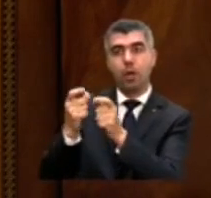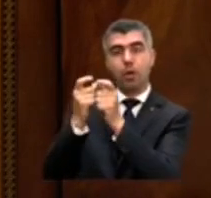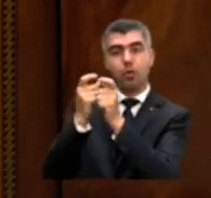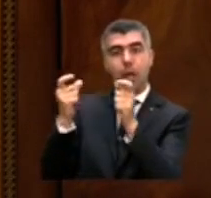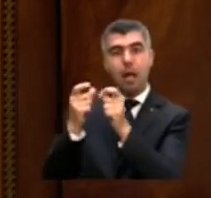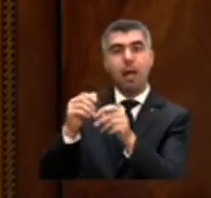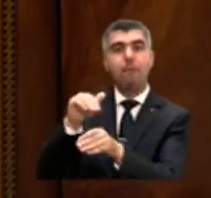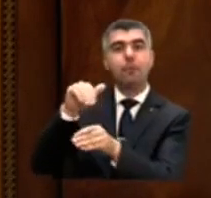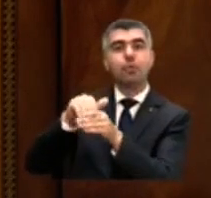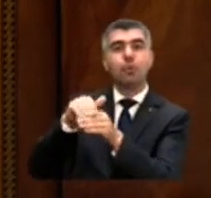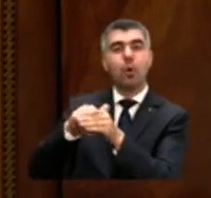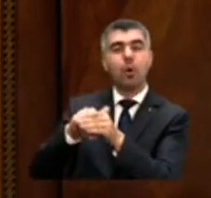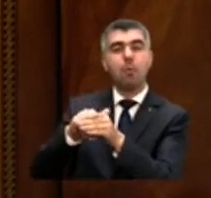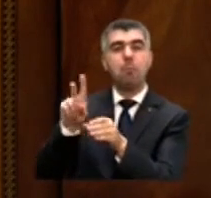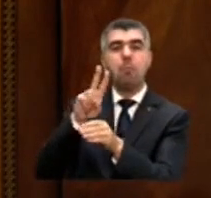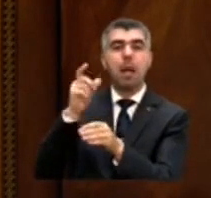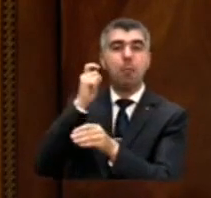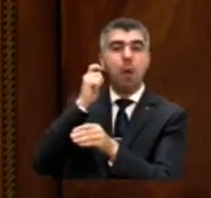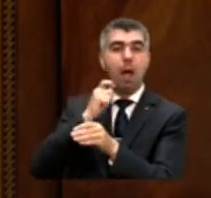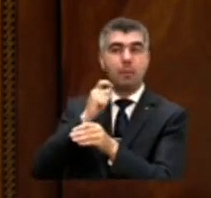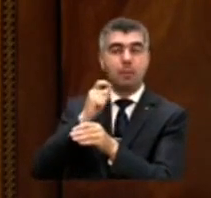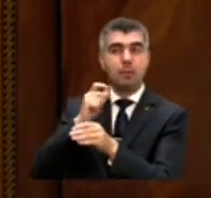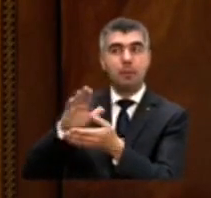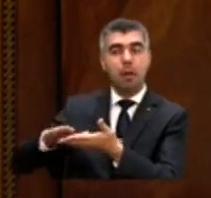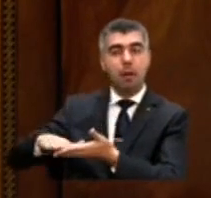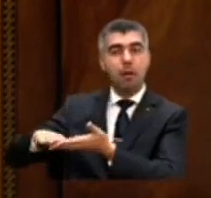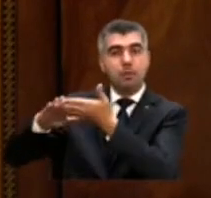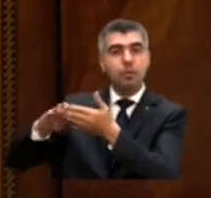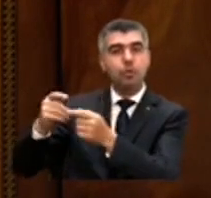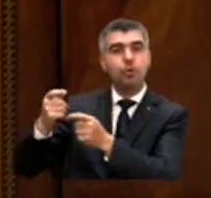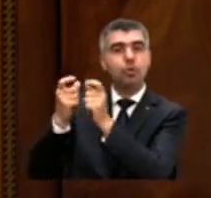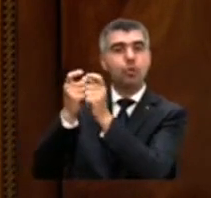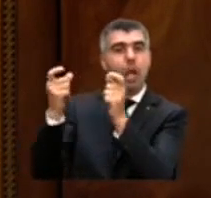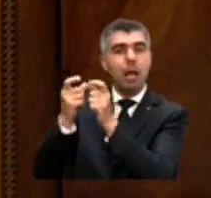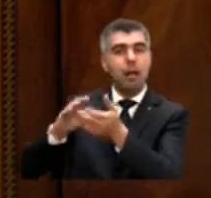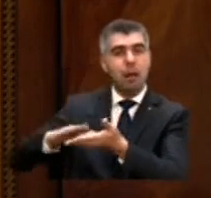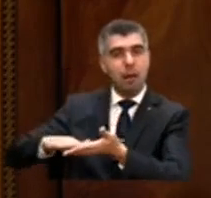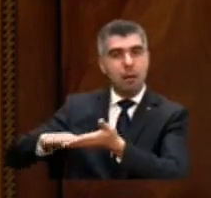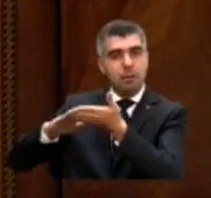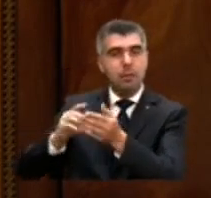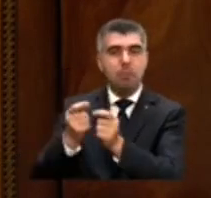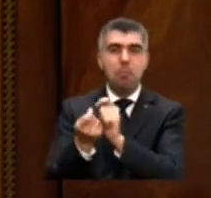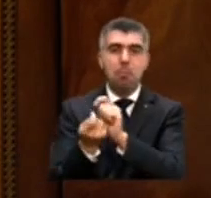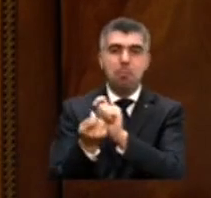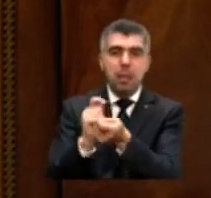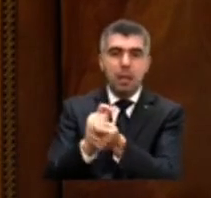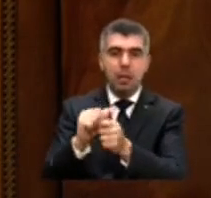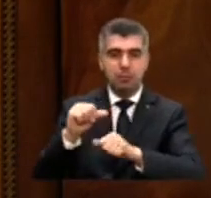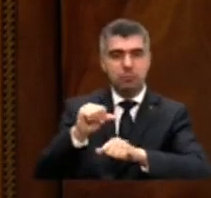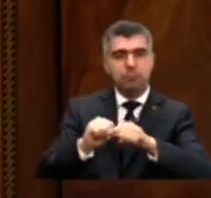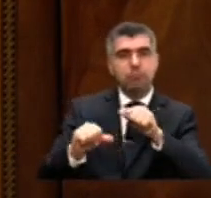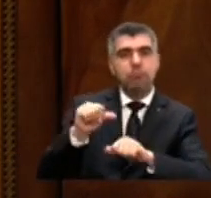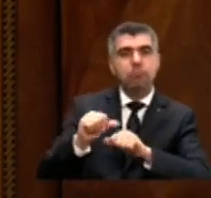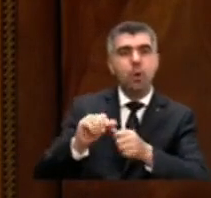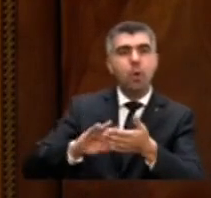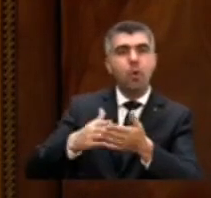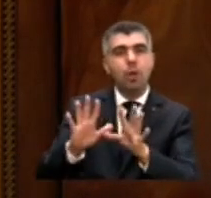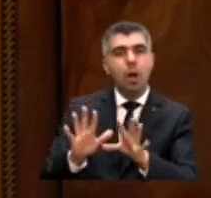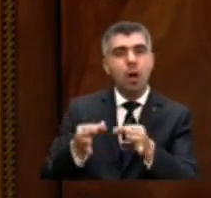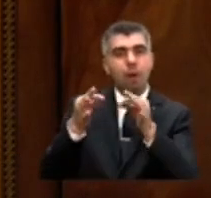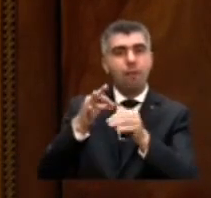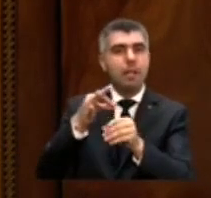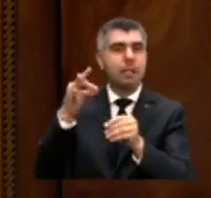صندوق محمد السادس للاستثمار، باعتباره رافعة لتنويع وتجويد وتتميل الإنتاج